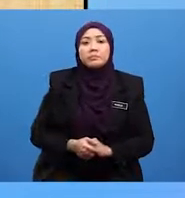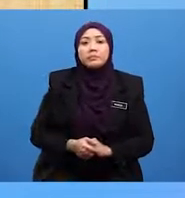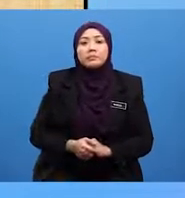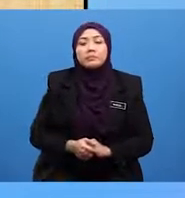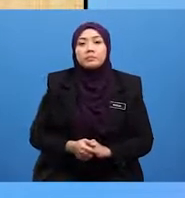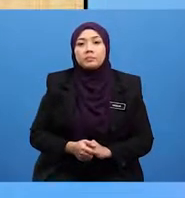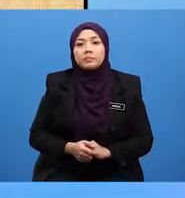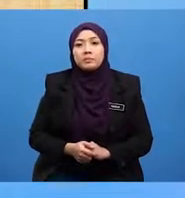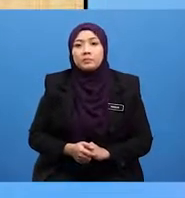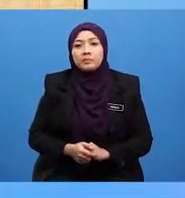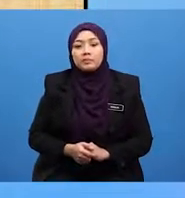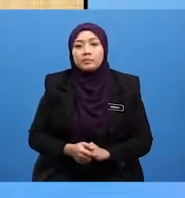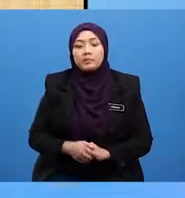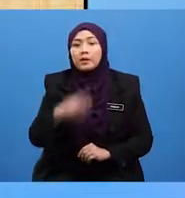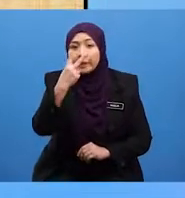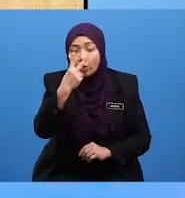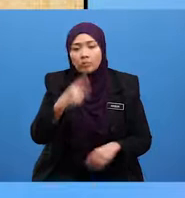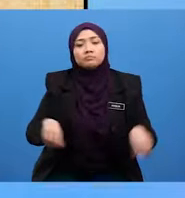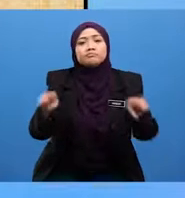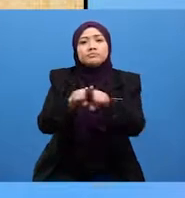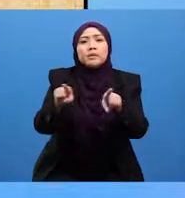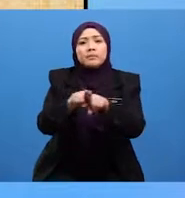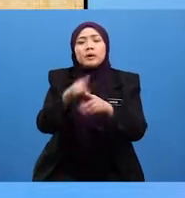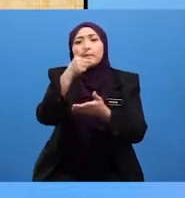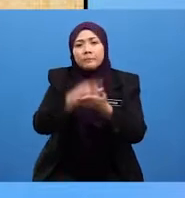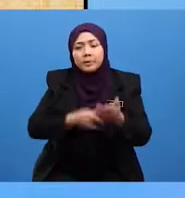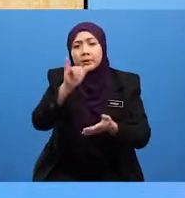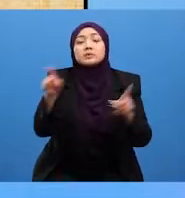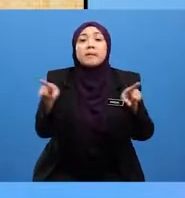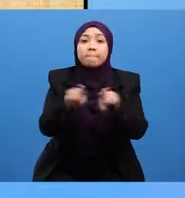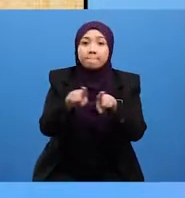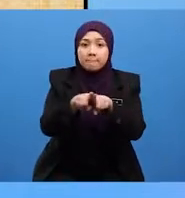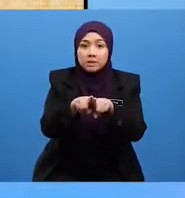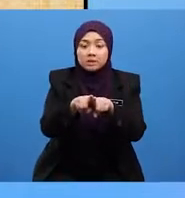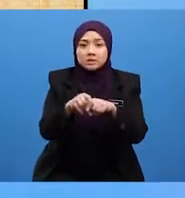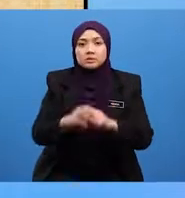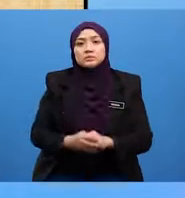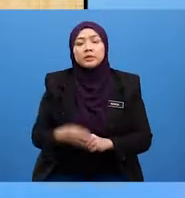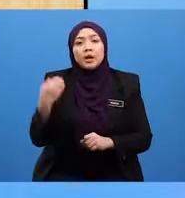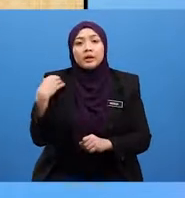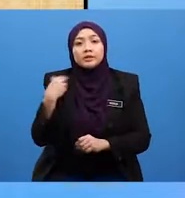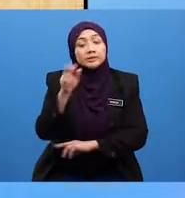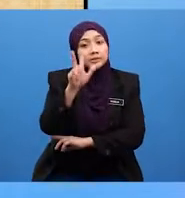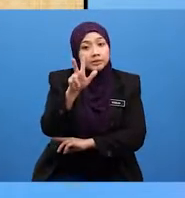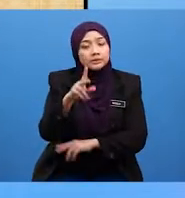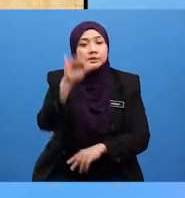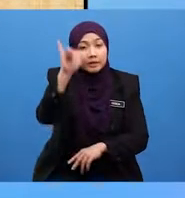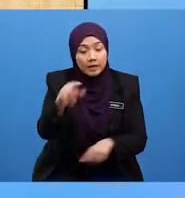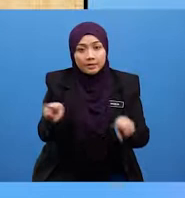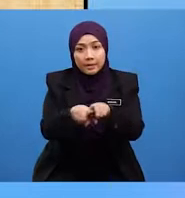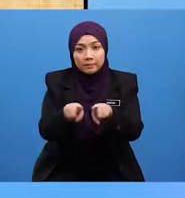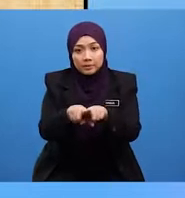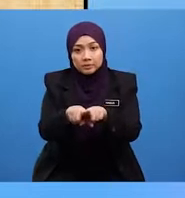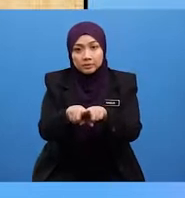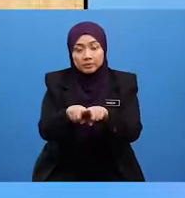Mari kita lihat persamaan terlebih dahulu. Terdapat tiga persamaan